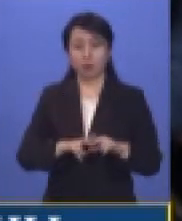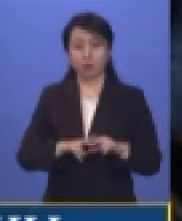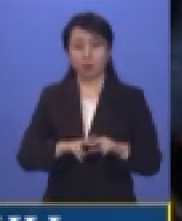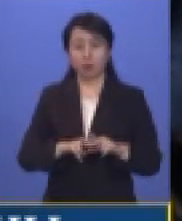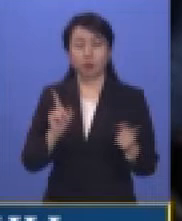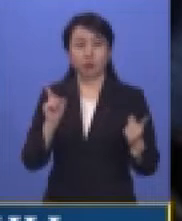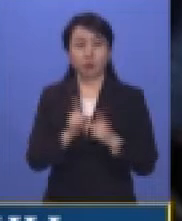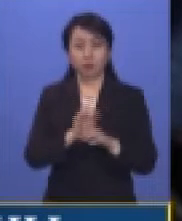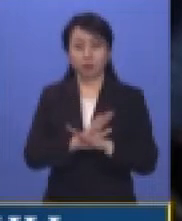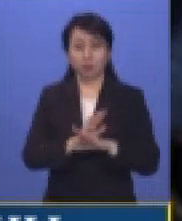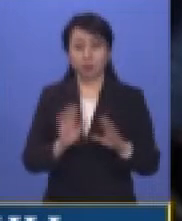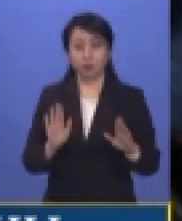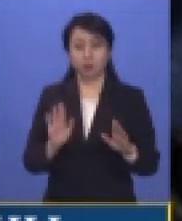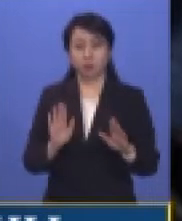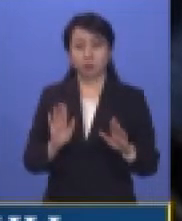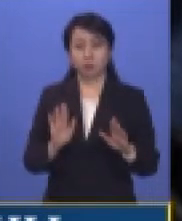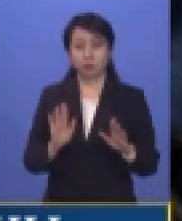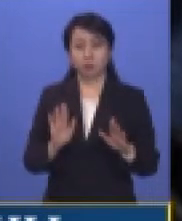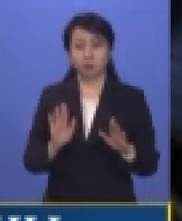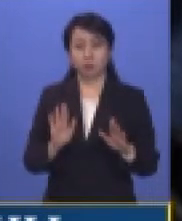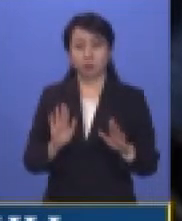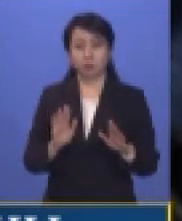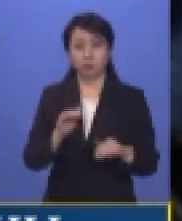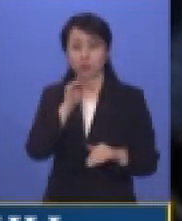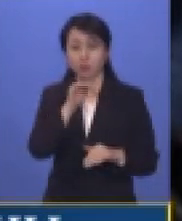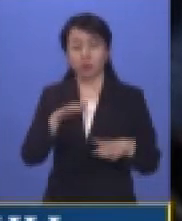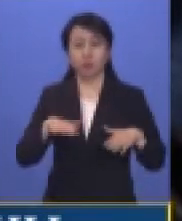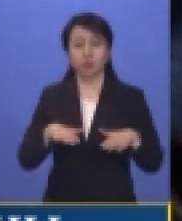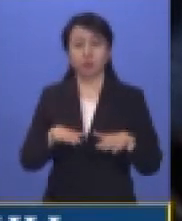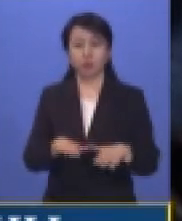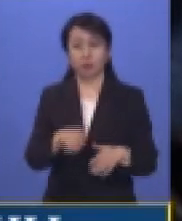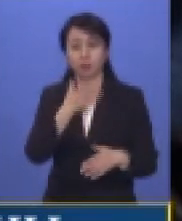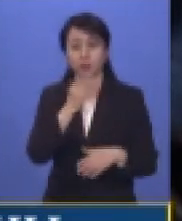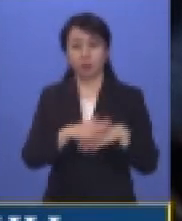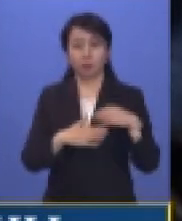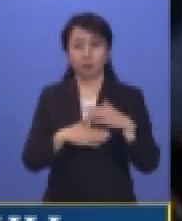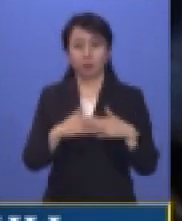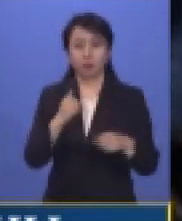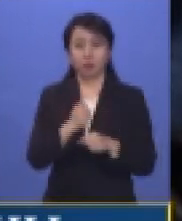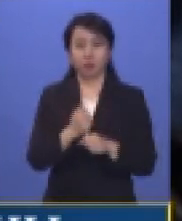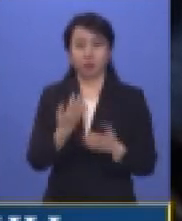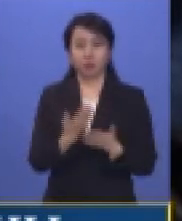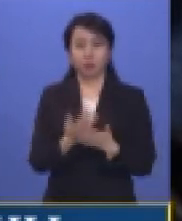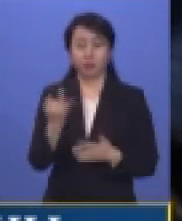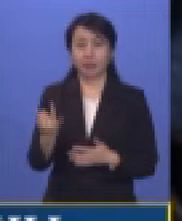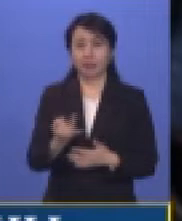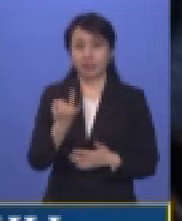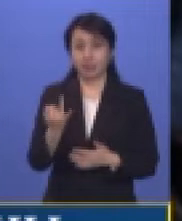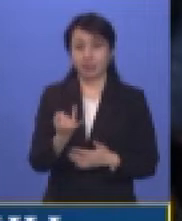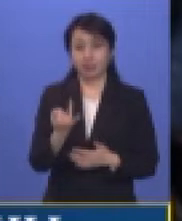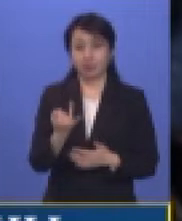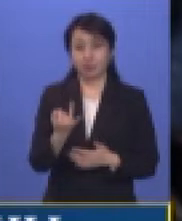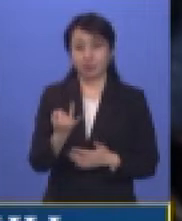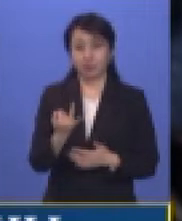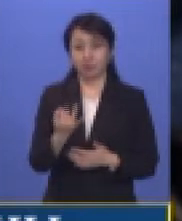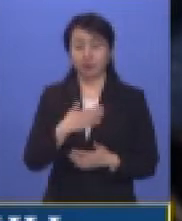не встречаются и не попадаются. Вот. В профессии швея то, что ты своими руками создаешь что-то интересное. Вот. И